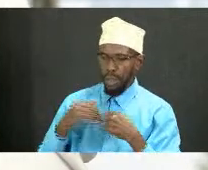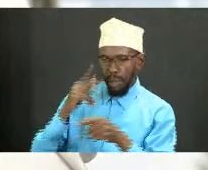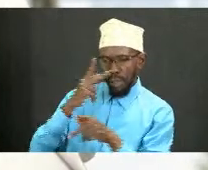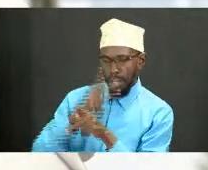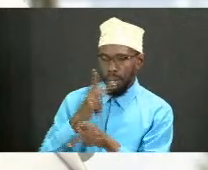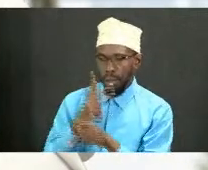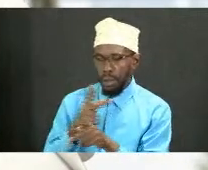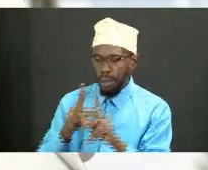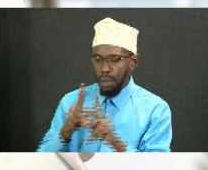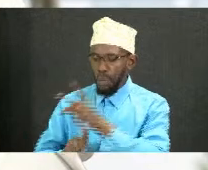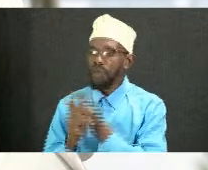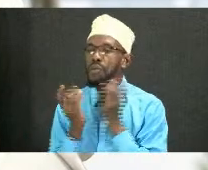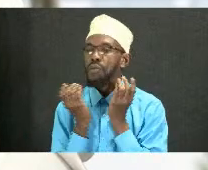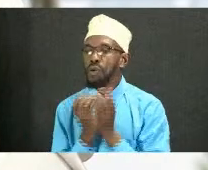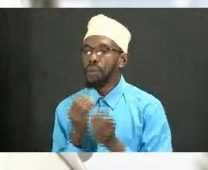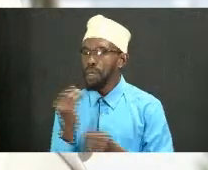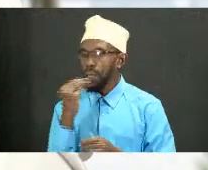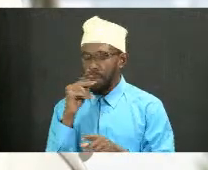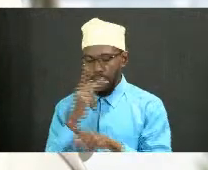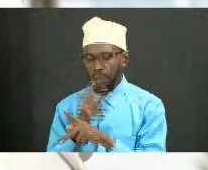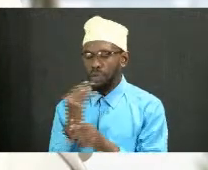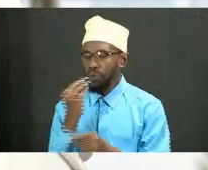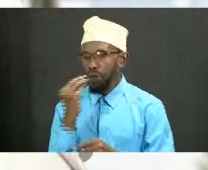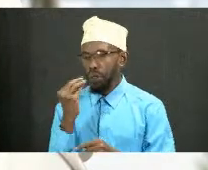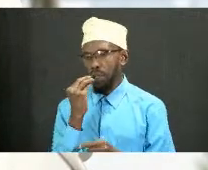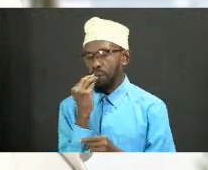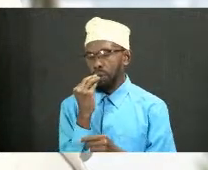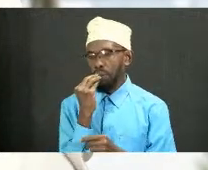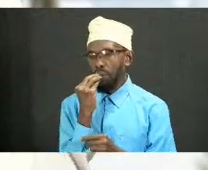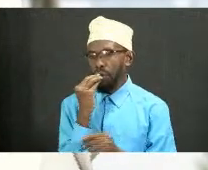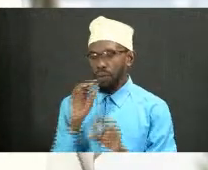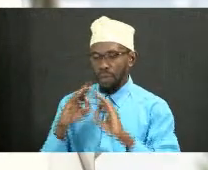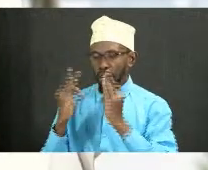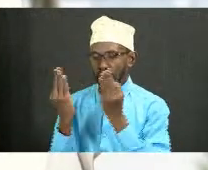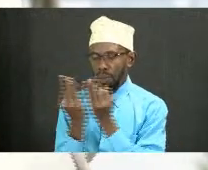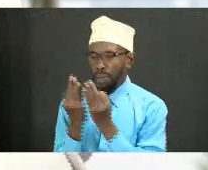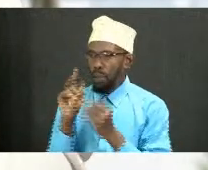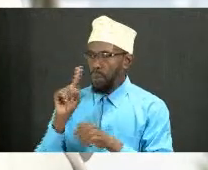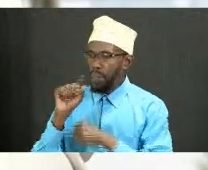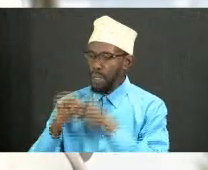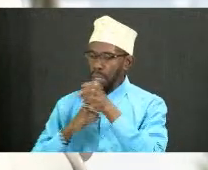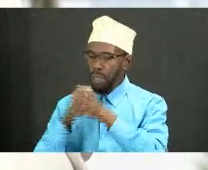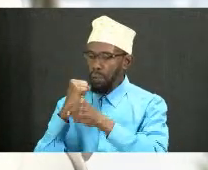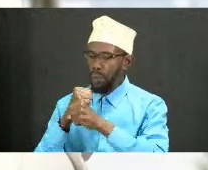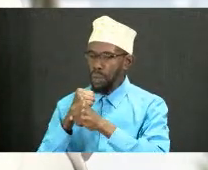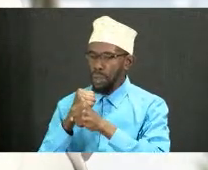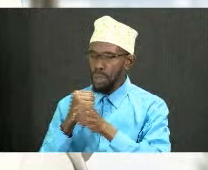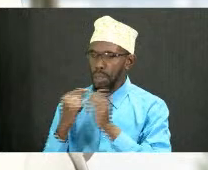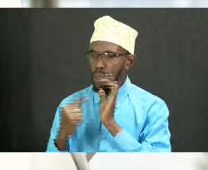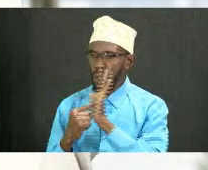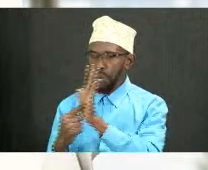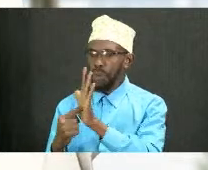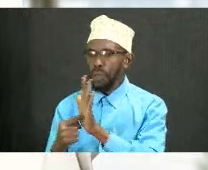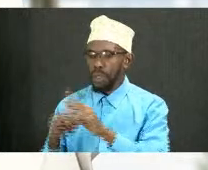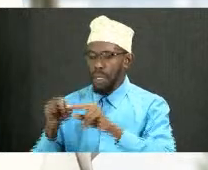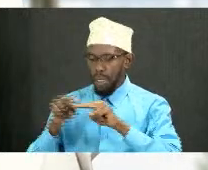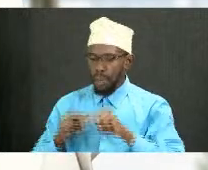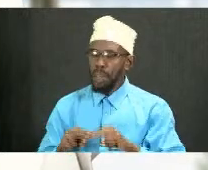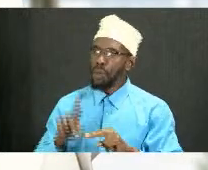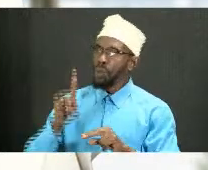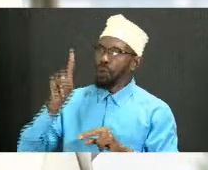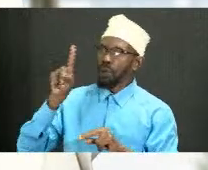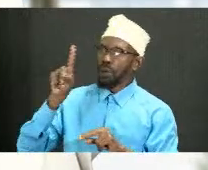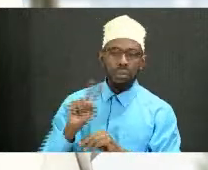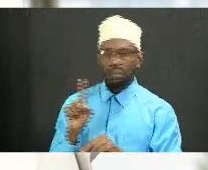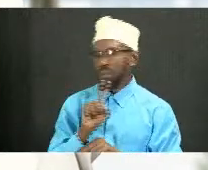kuweka, kwamba Mtume sallallahu alayhi wasallam akiweka chakula cha familia yake cha mwaka mzima, si kuonyesha kwamba hamtegemei Mwenyezi